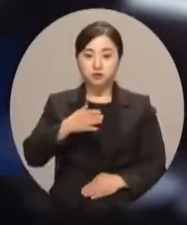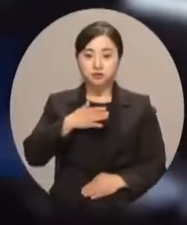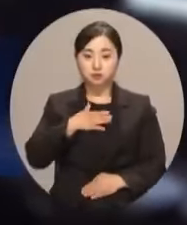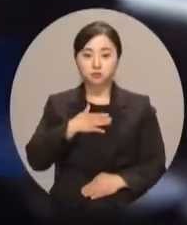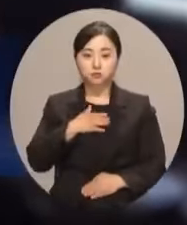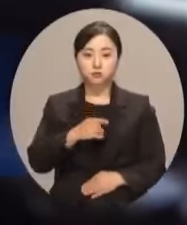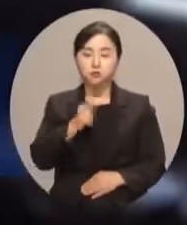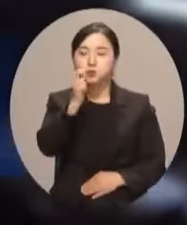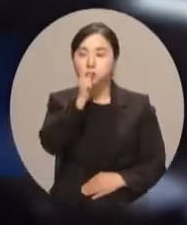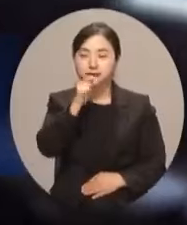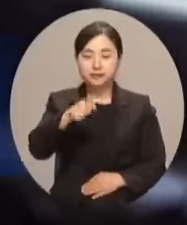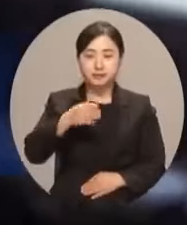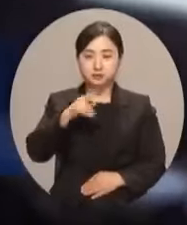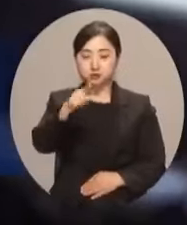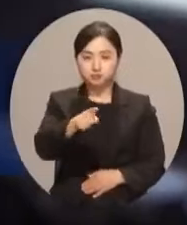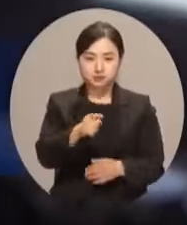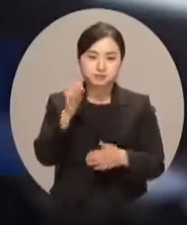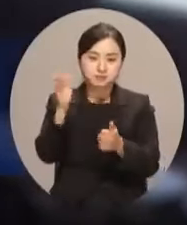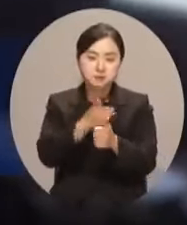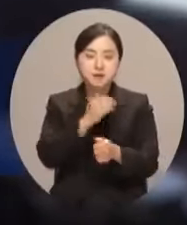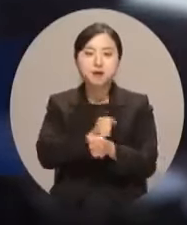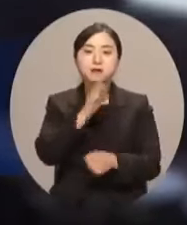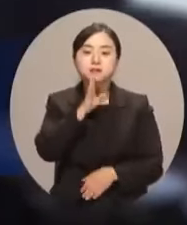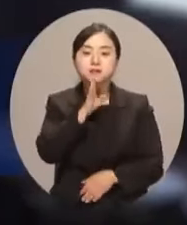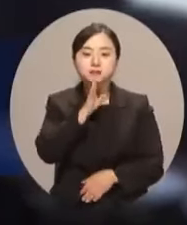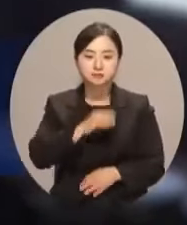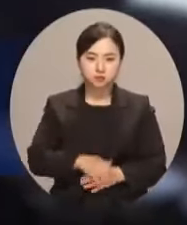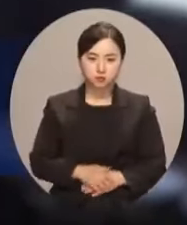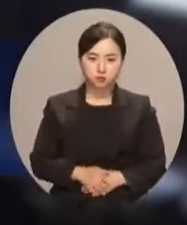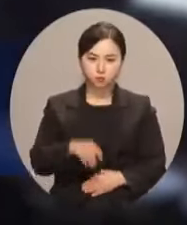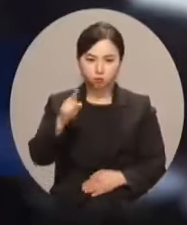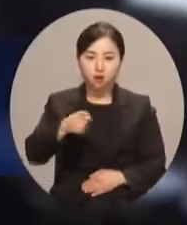네가 친구들한테 욕하고 쌤 때렸잖아.